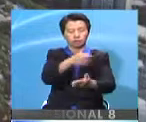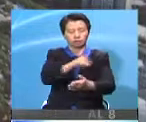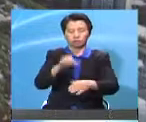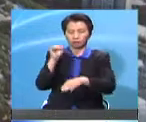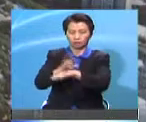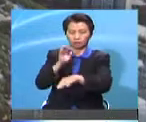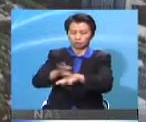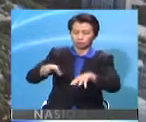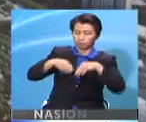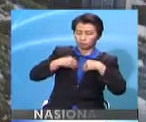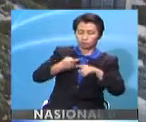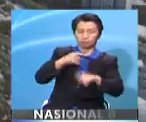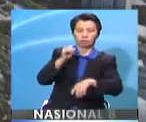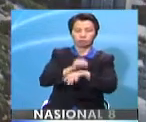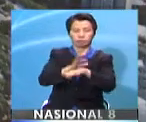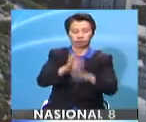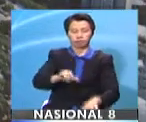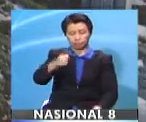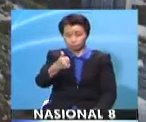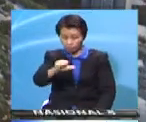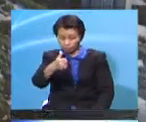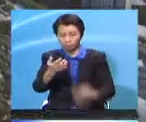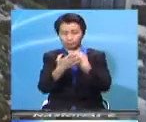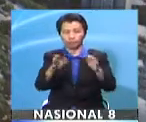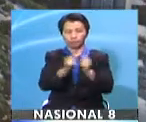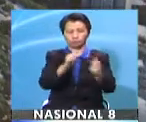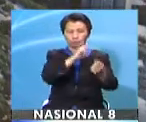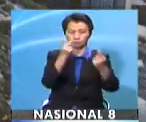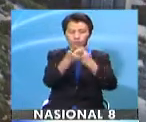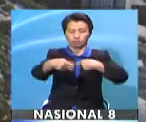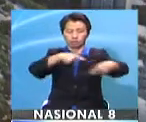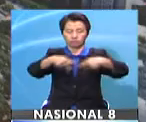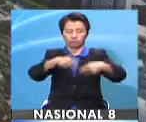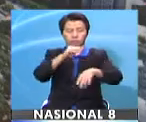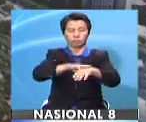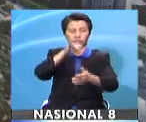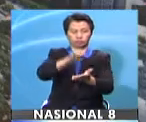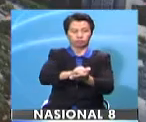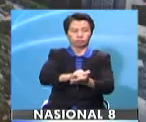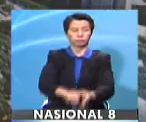nasihat yang diterima daripada penasihat penilaian bebas dan keadaan pasaran Pada masa itu